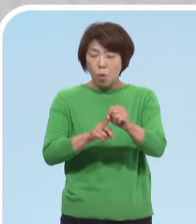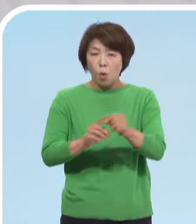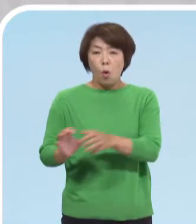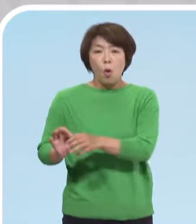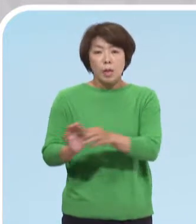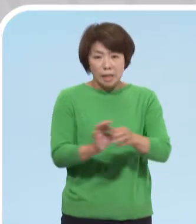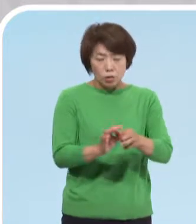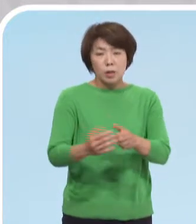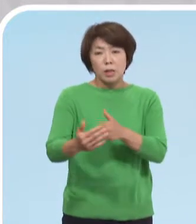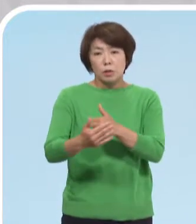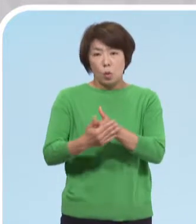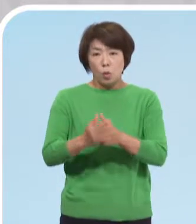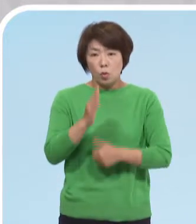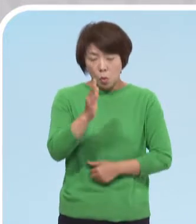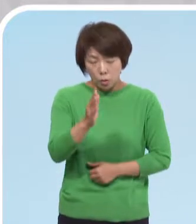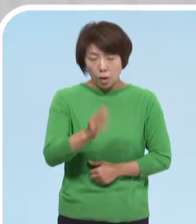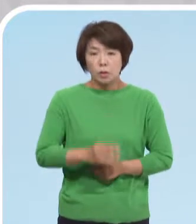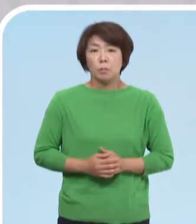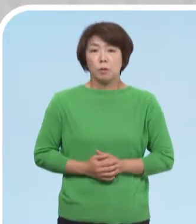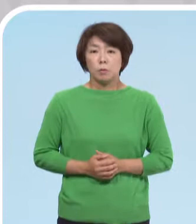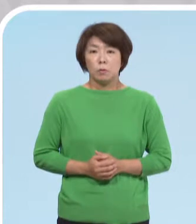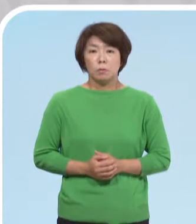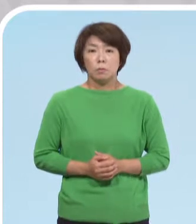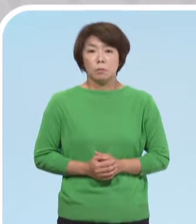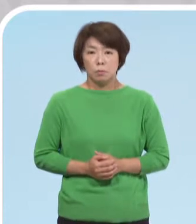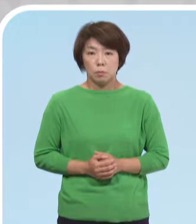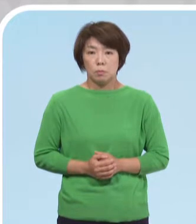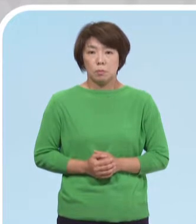引き続きご協力をお願いします。